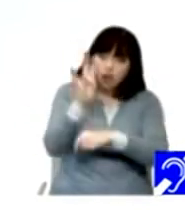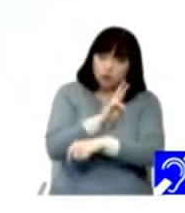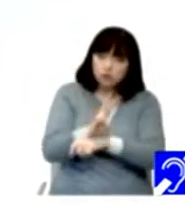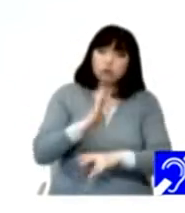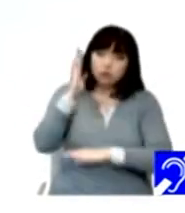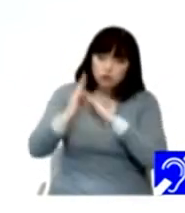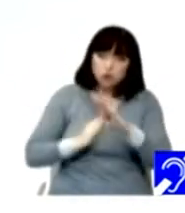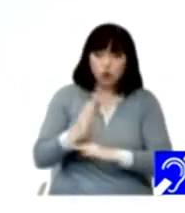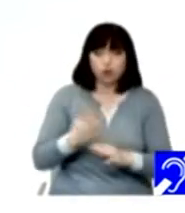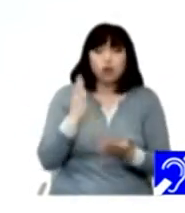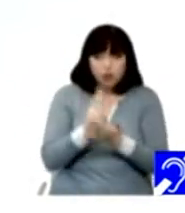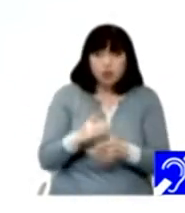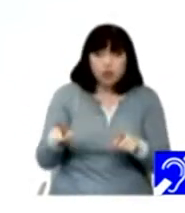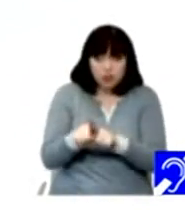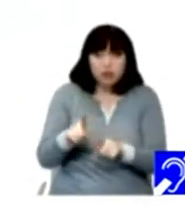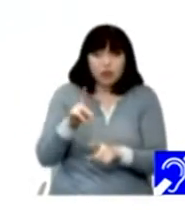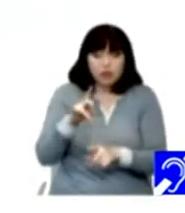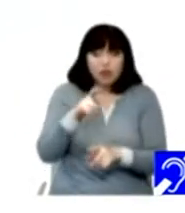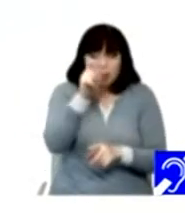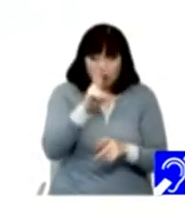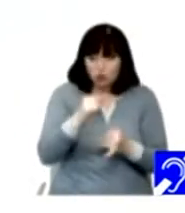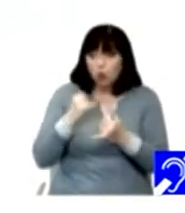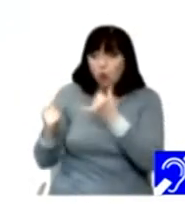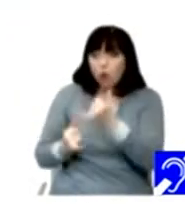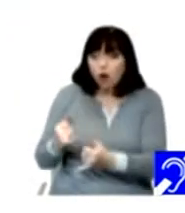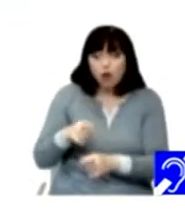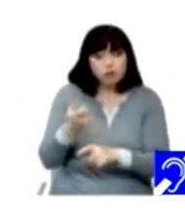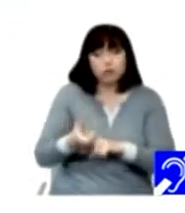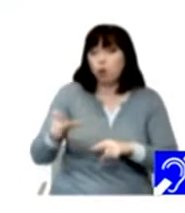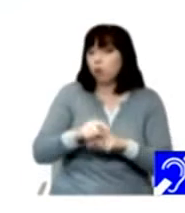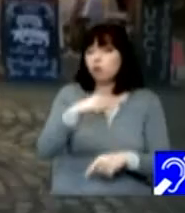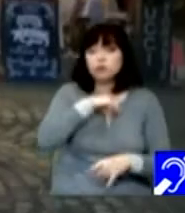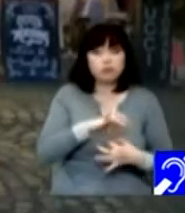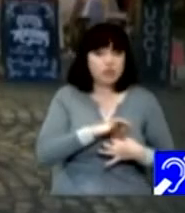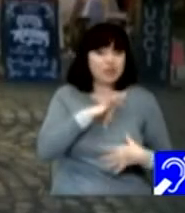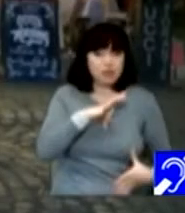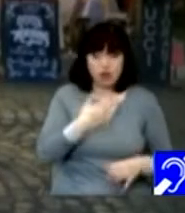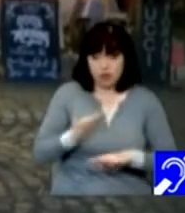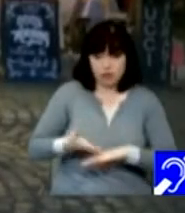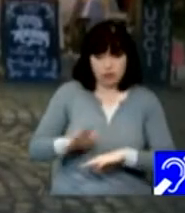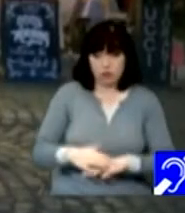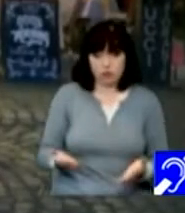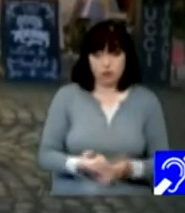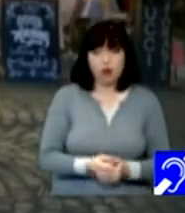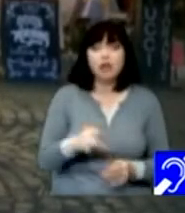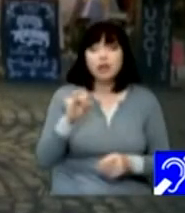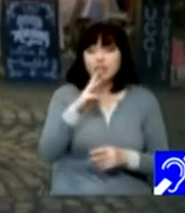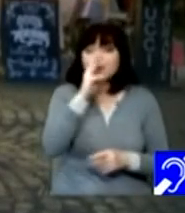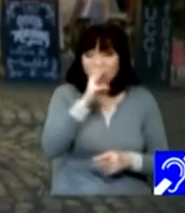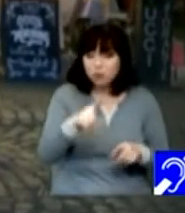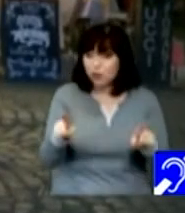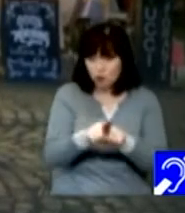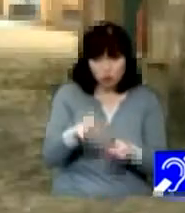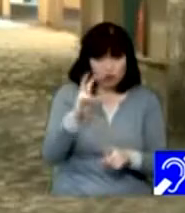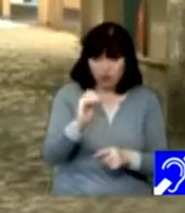Femeile astea care lucrează cu dânsele, ele se îmbolnăvesc foarte, foarte repede. Nici salariile pe care le primesc îngrijitoarele nu